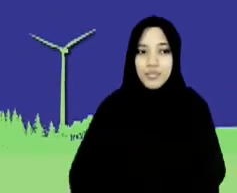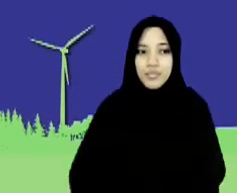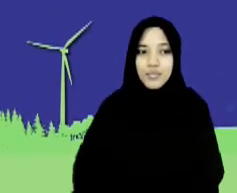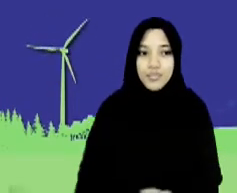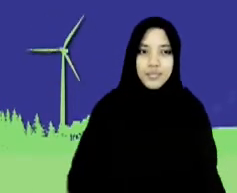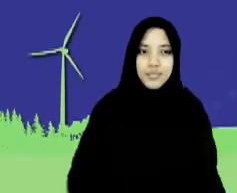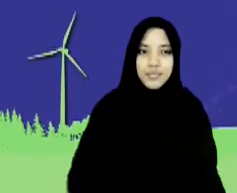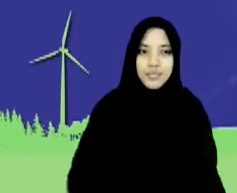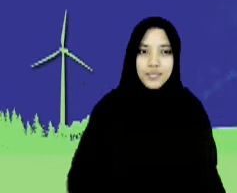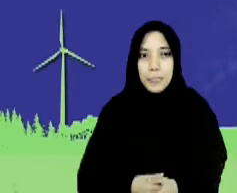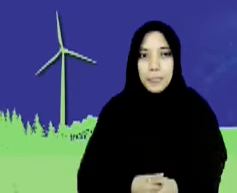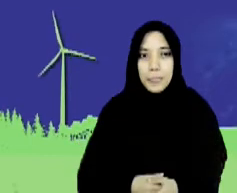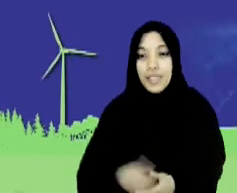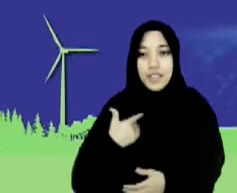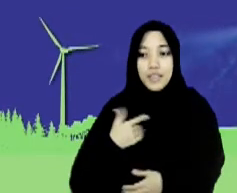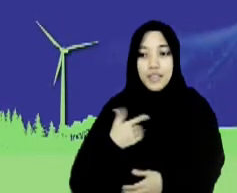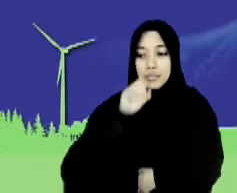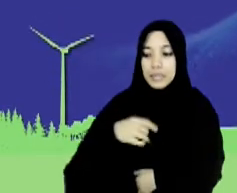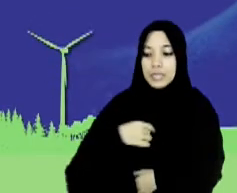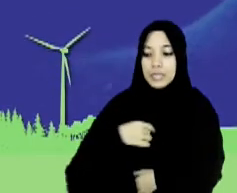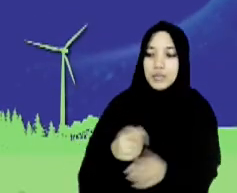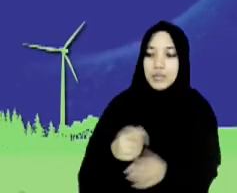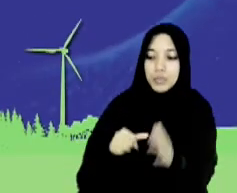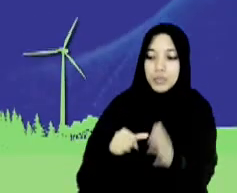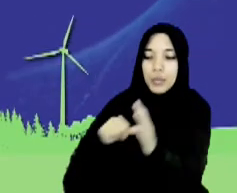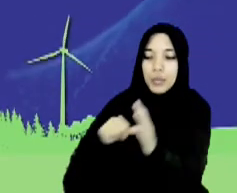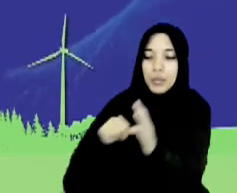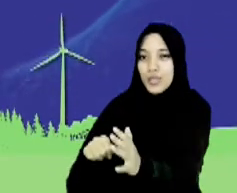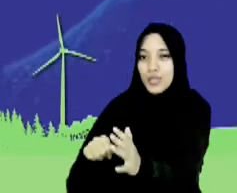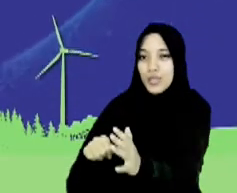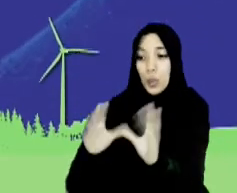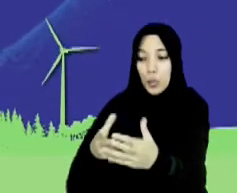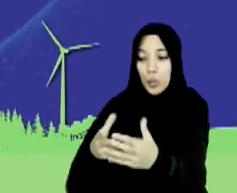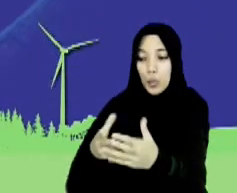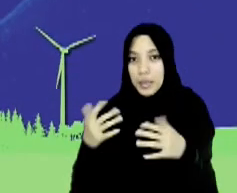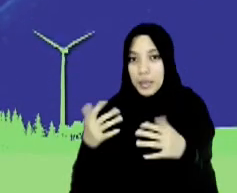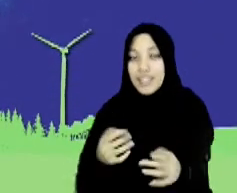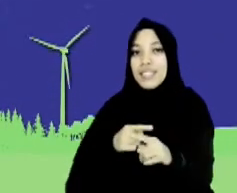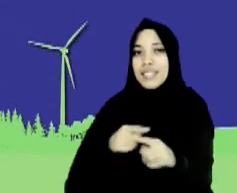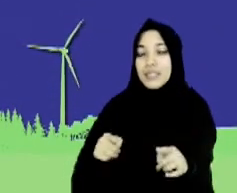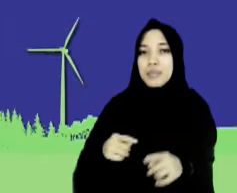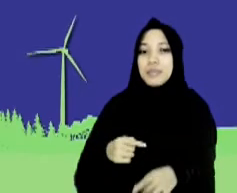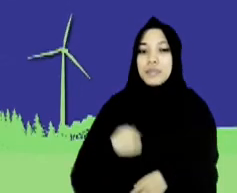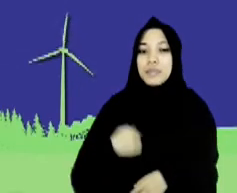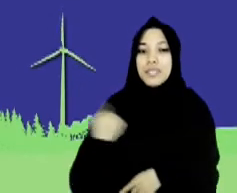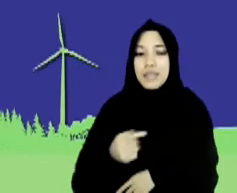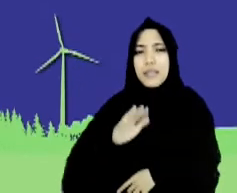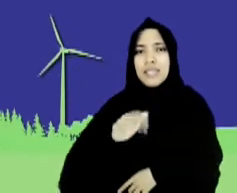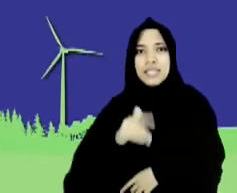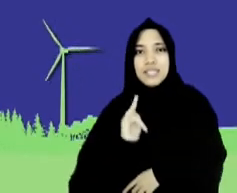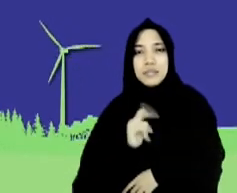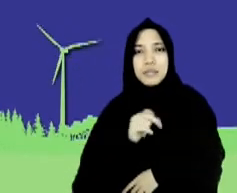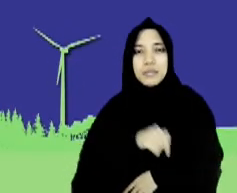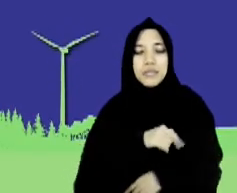do we help with the Community ya Eh sementara of course We still a financial institution Jadi kami